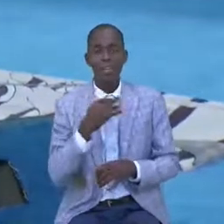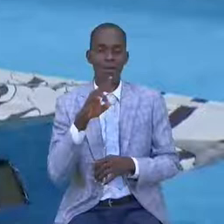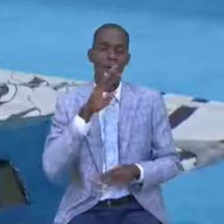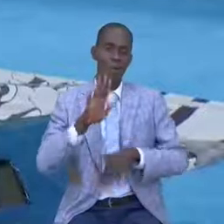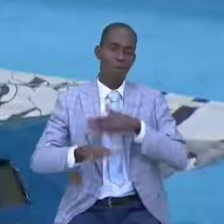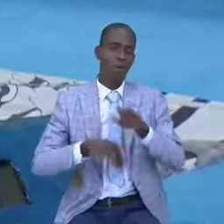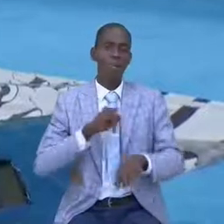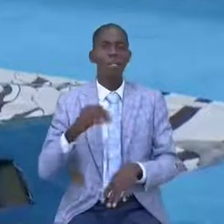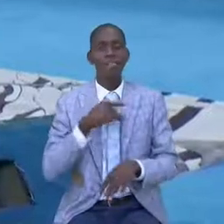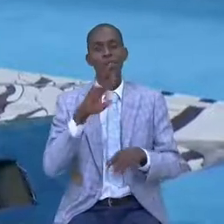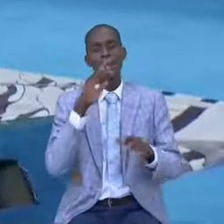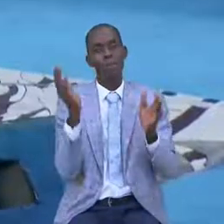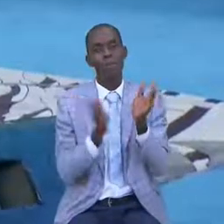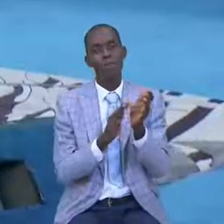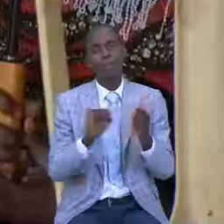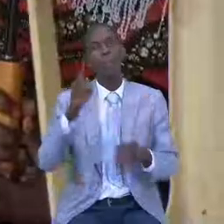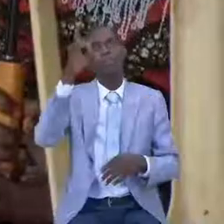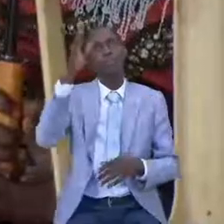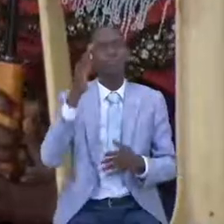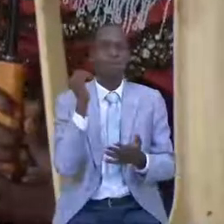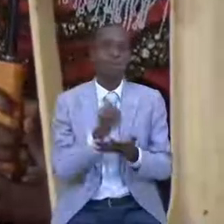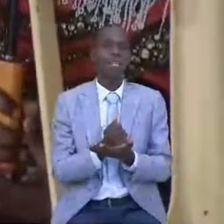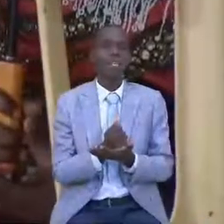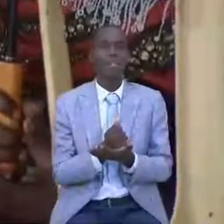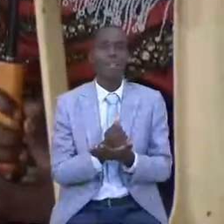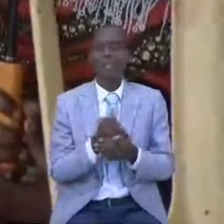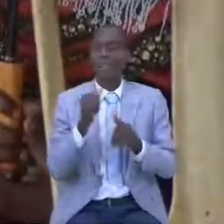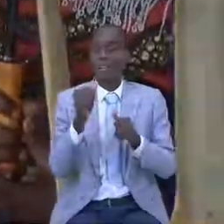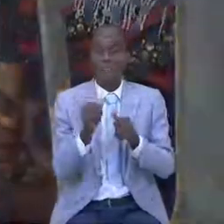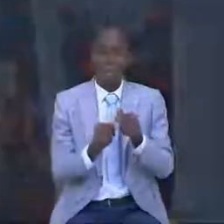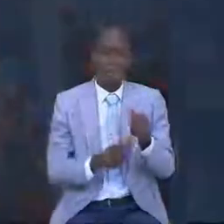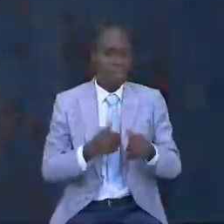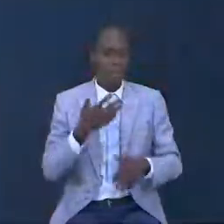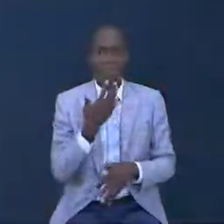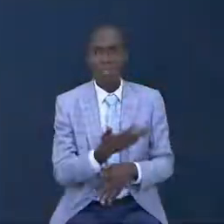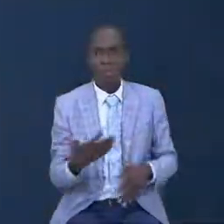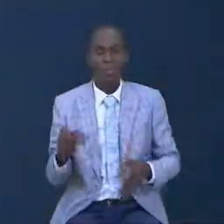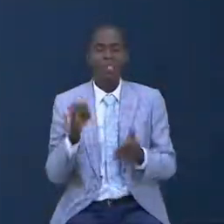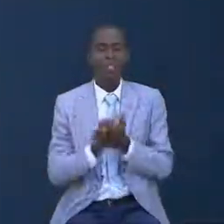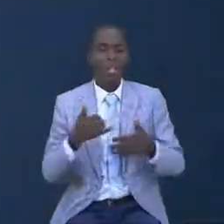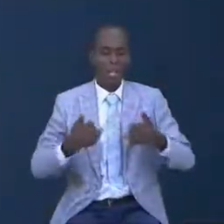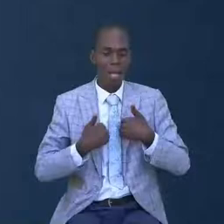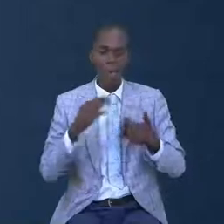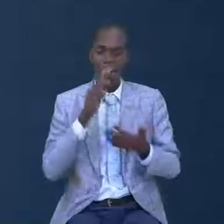elle était aveugle, on peut te voir maintenant. Et on te verra marcher, sauter, louer Dieu.